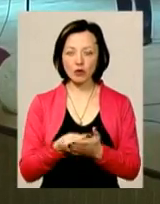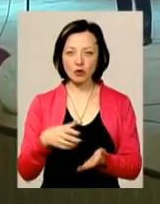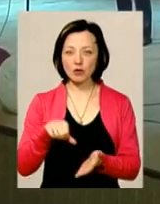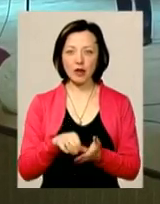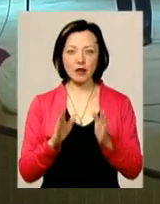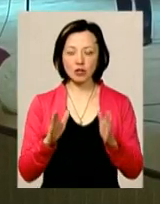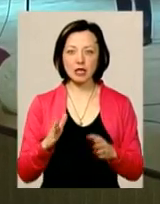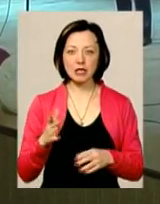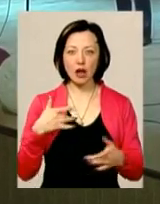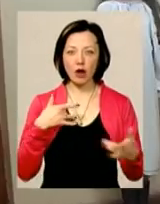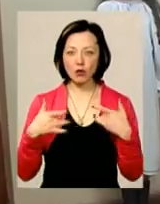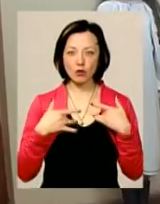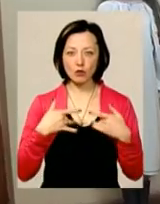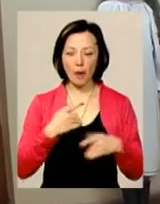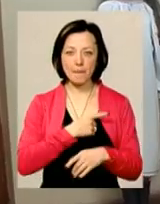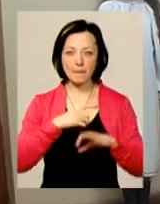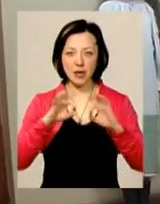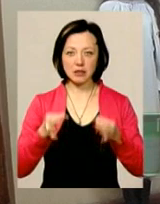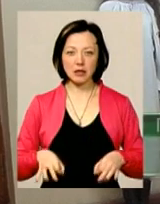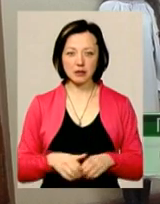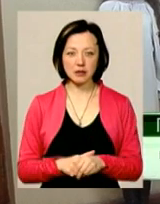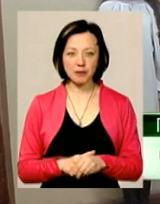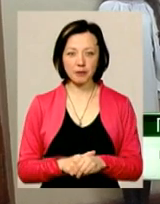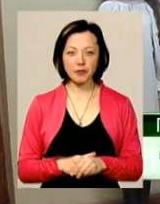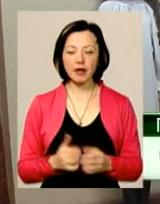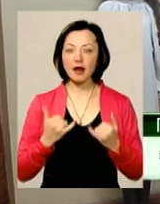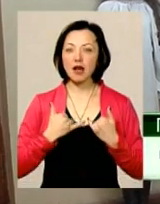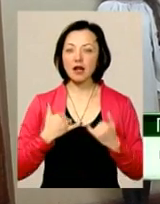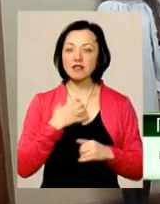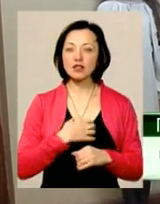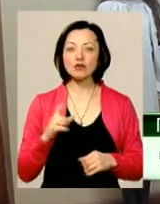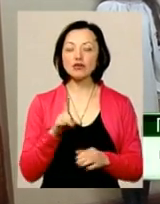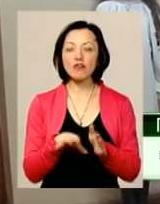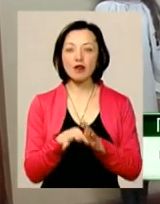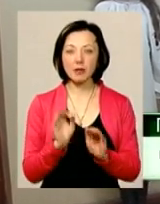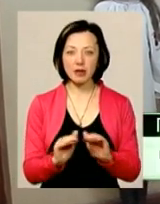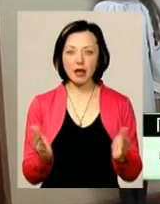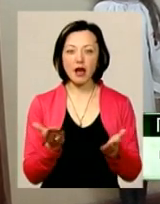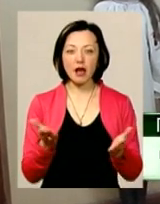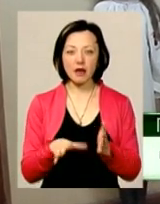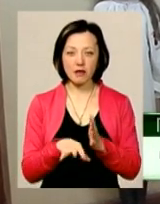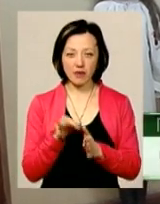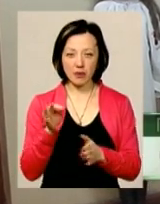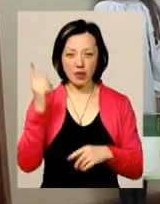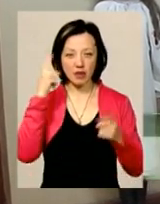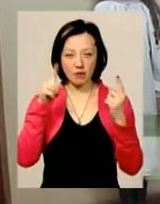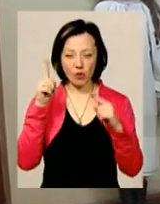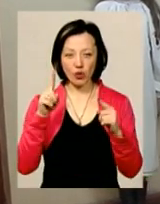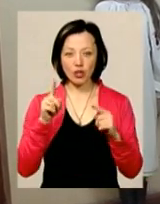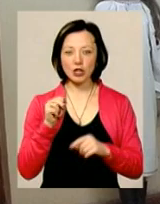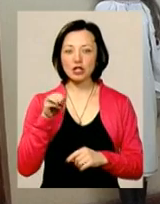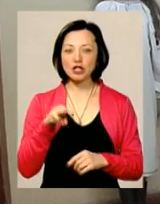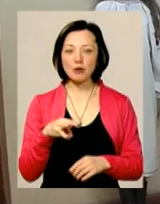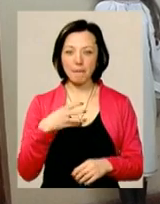не лише за акторську майстерність. Перед усім для нас важливо те, що вибрали діти, які вони вибрали твори, чим